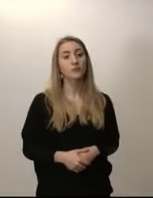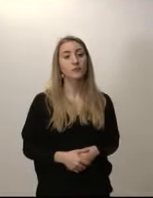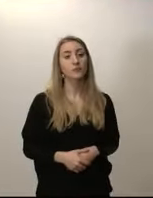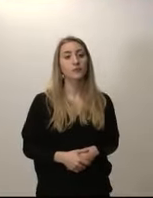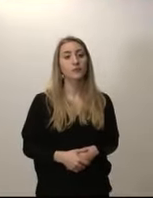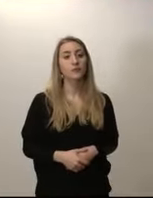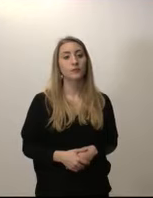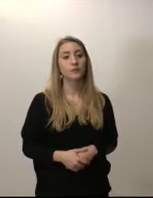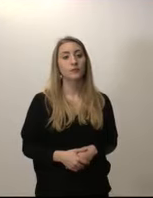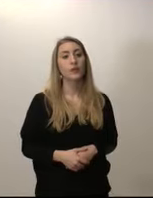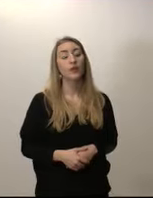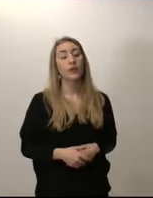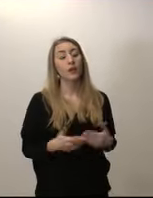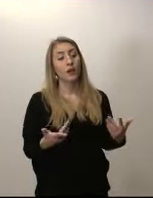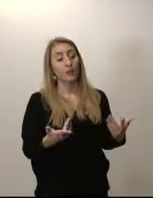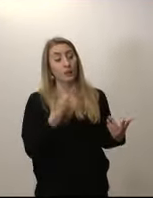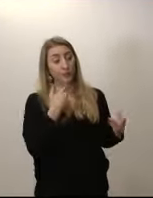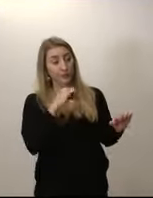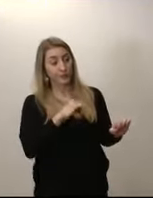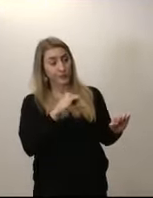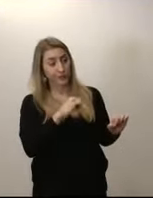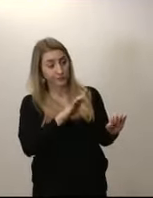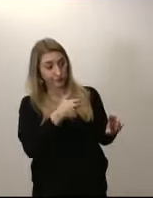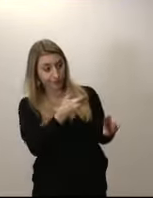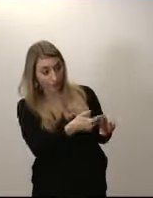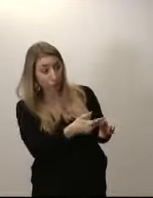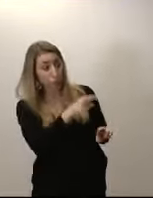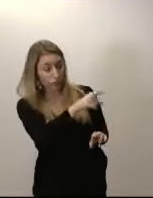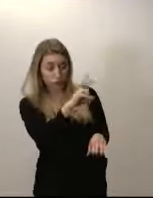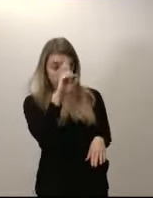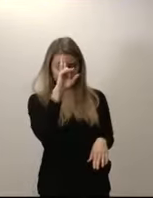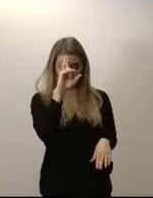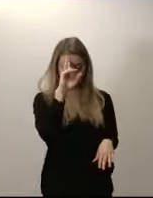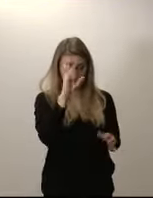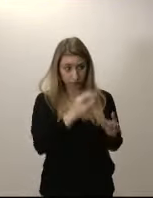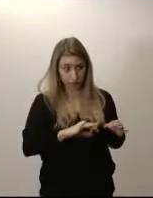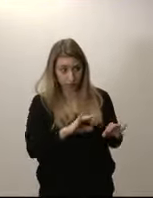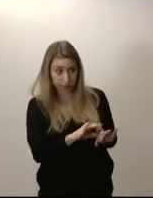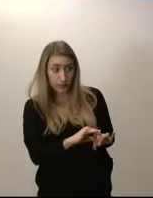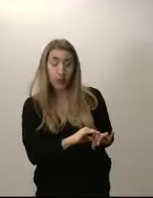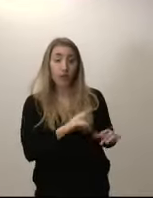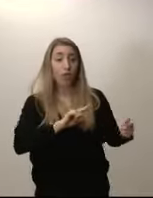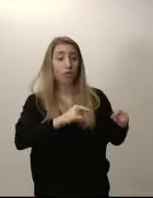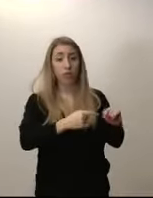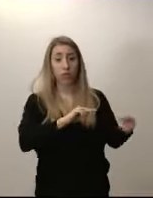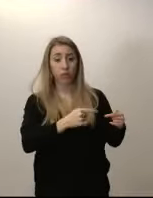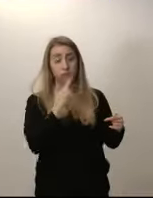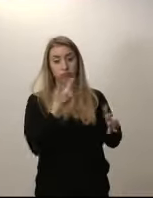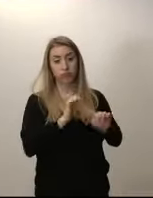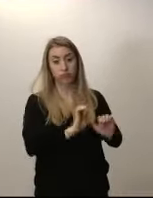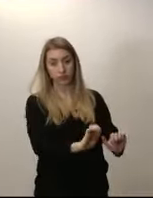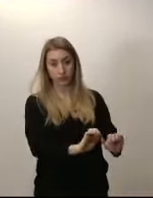Souffrez que je vous apporte quelques réponses tout de même, mais vous avez tout à fait raison, nous n'allons plus polémiquer.